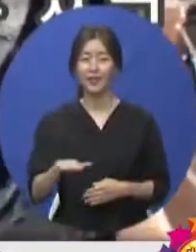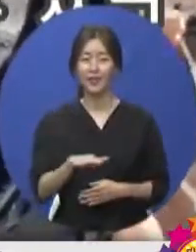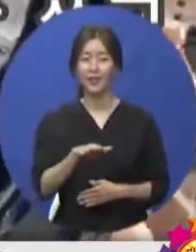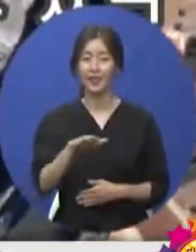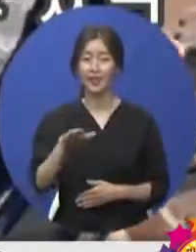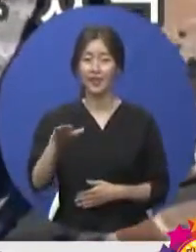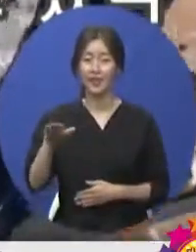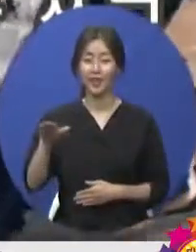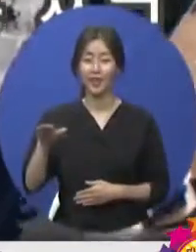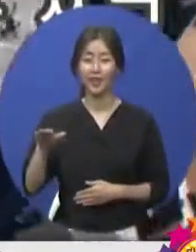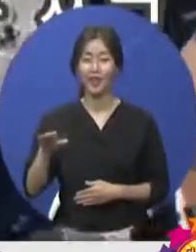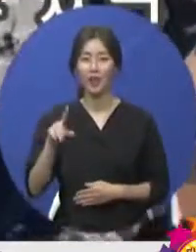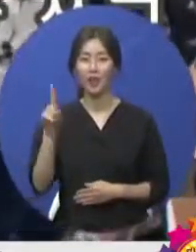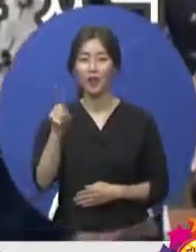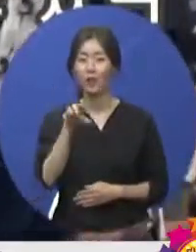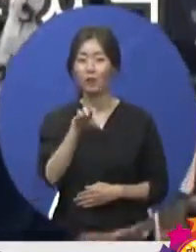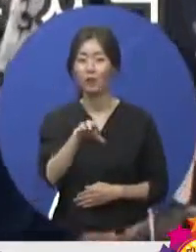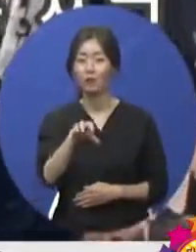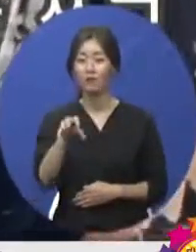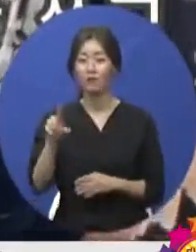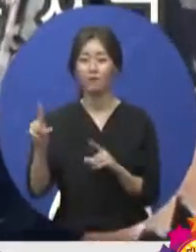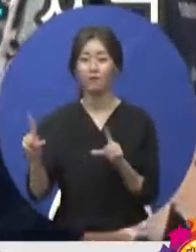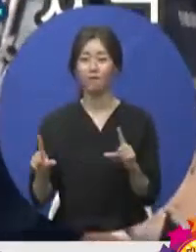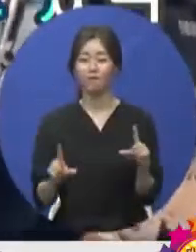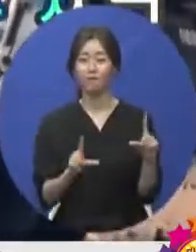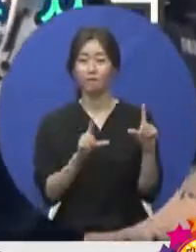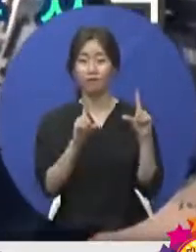어느 하늘 아래 살